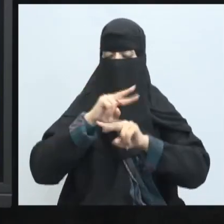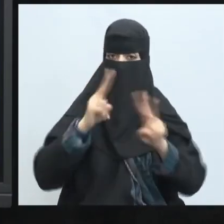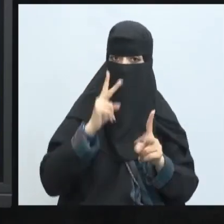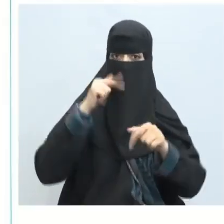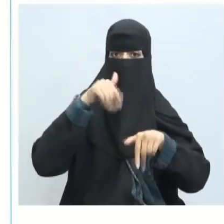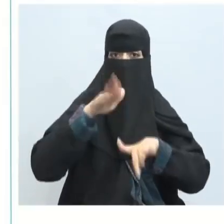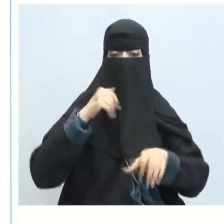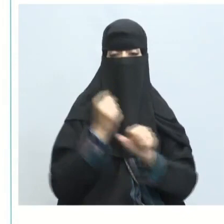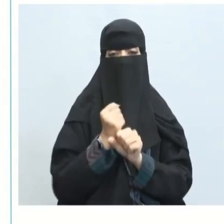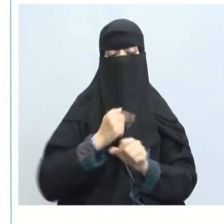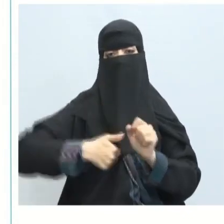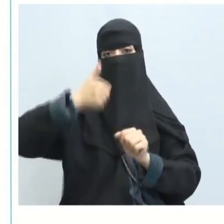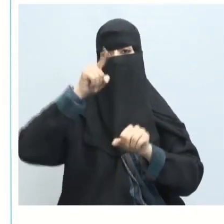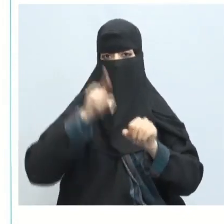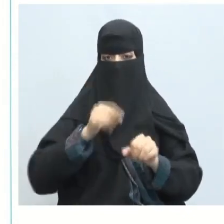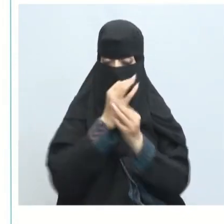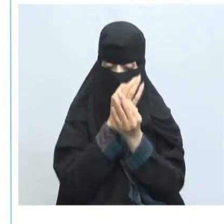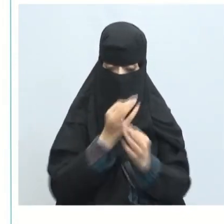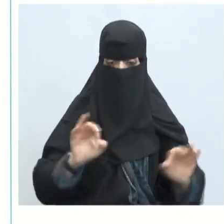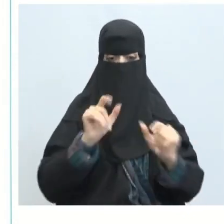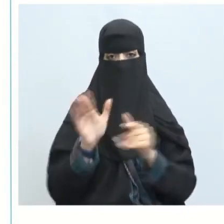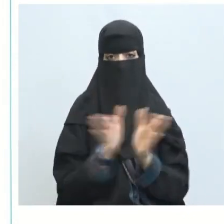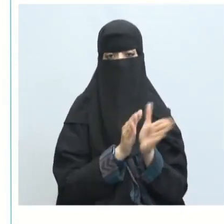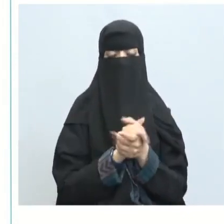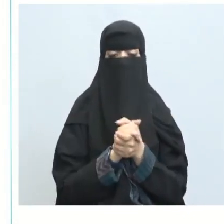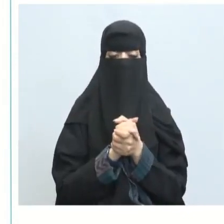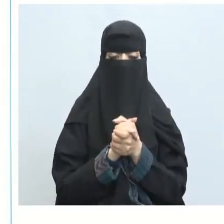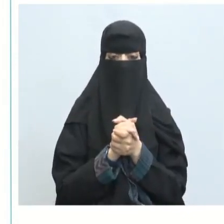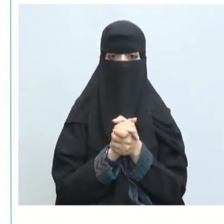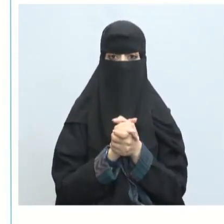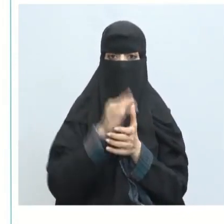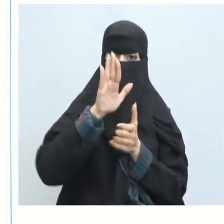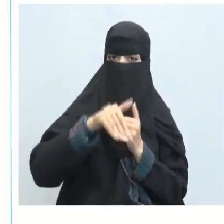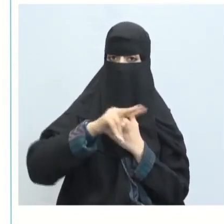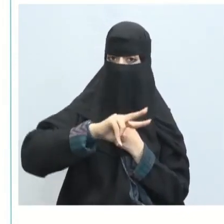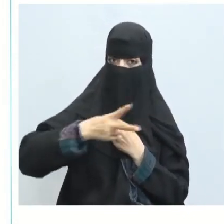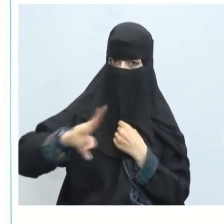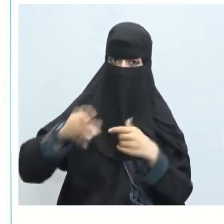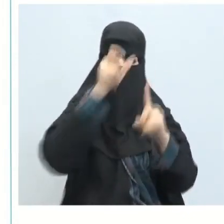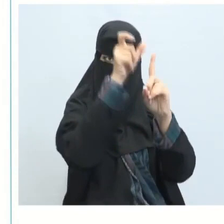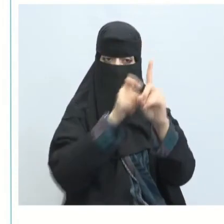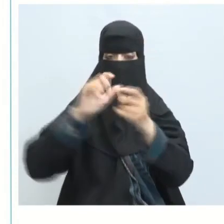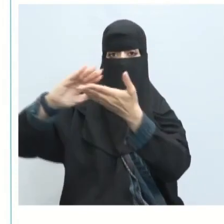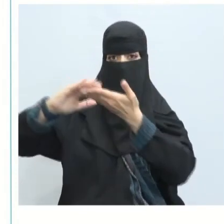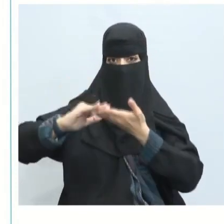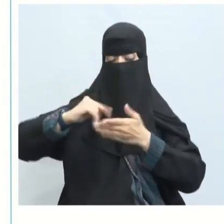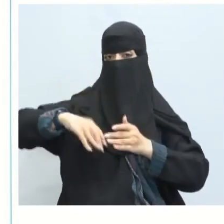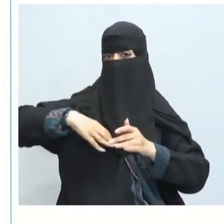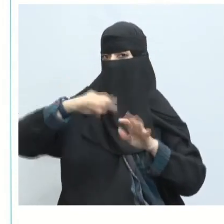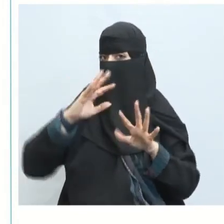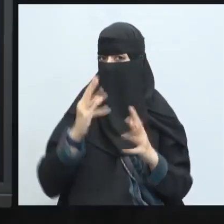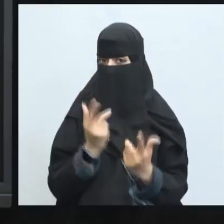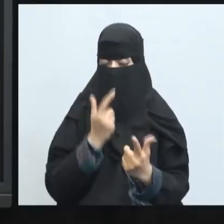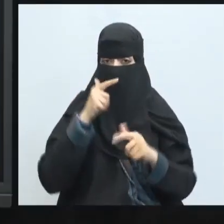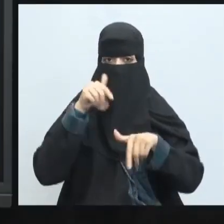يكون العمل جود وينجز بافضل صوره انواع السكرتاريه ذكرنا هنالك عده انواع